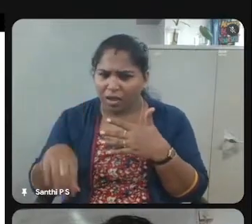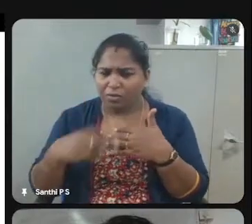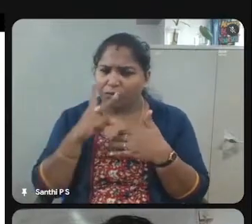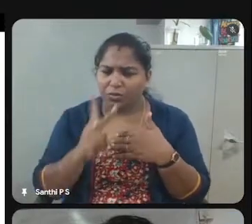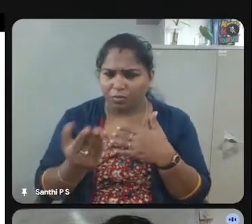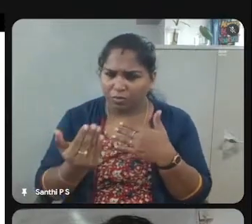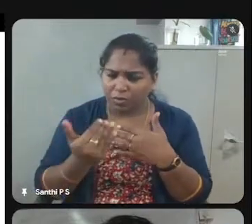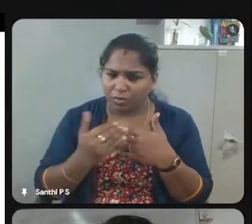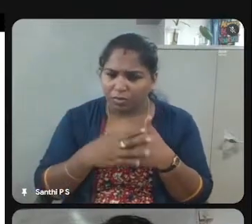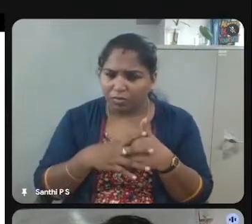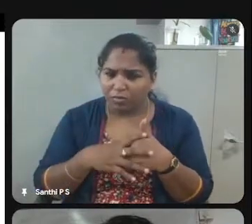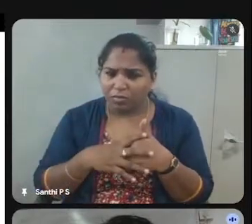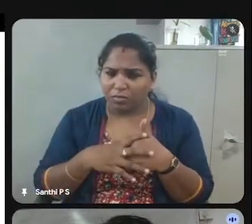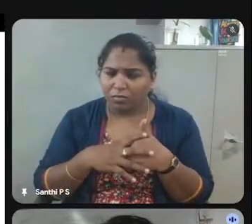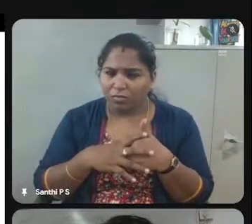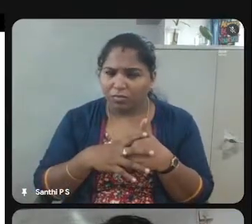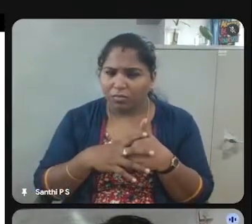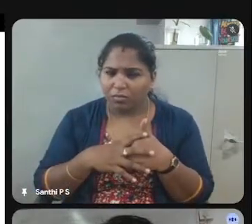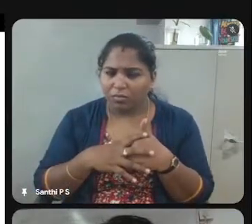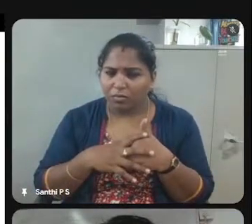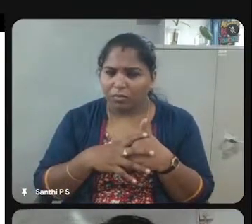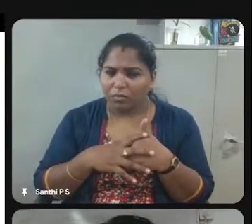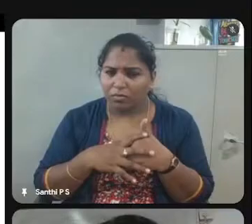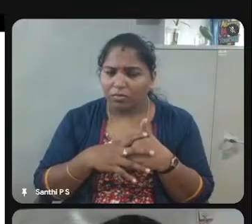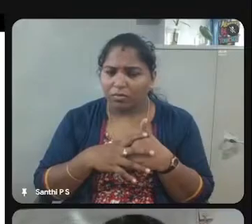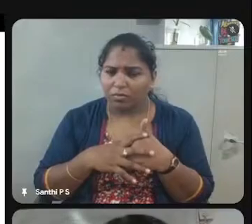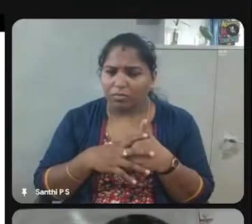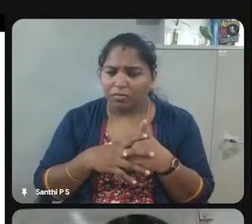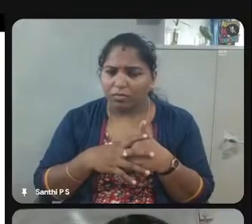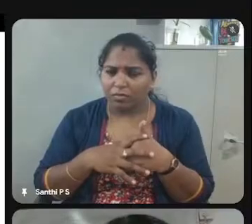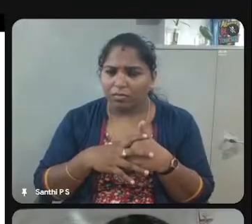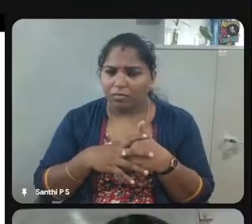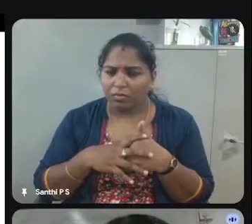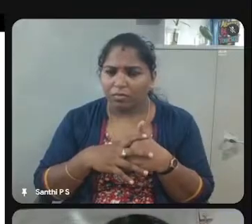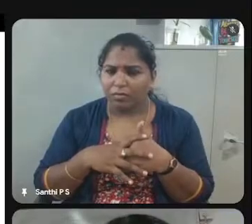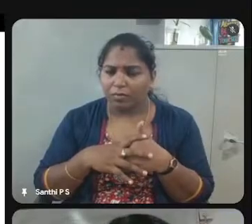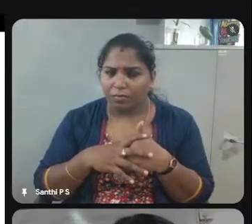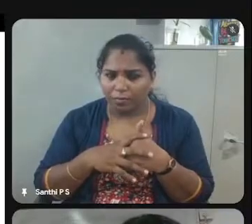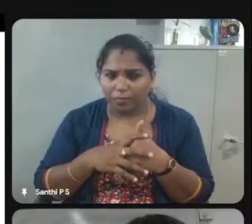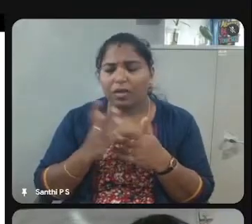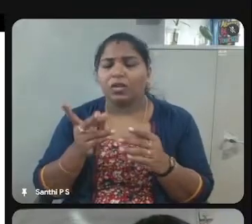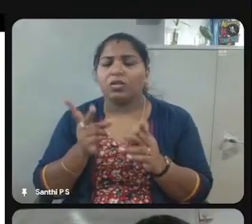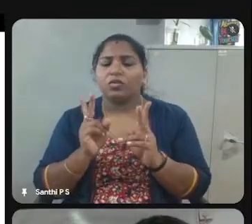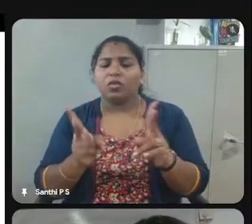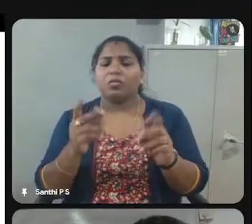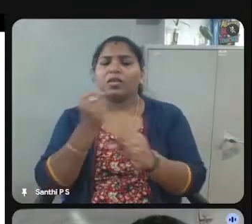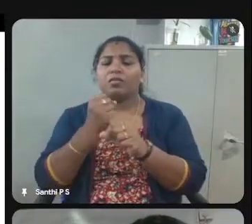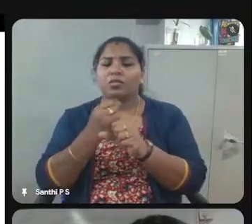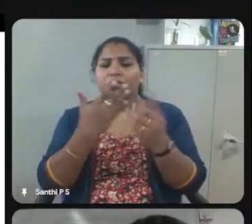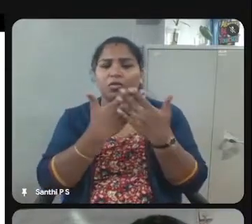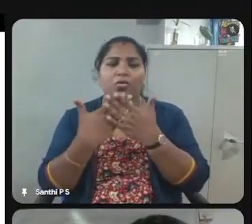എഡ്യൂക്കേഷനോട് കിട്ടുമ്പോൾ അവന് പറ്റുന്ന രീതിയിലുള്ള പഠനം അവർക്ക് പറഞ്ഞു കൊടുക്കാനായിട്ട് പറ്റും. ഗവൺമെന്റ് സ്കൂളുകൾ ഇപ്പൊ അവൈലബിൾ ആയിരിക്കും